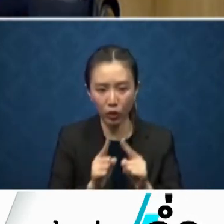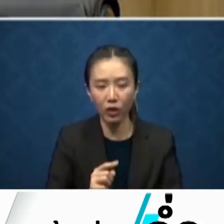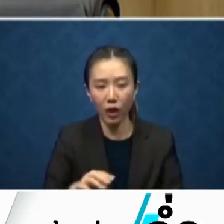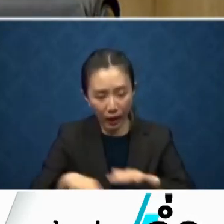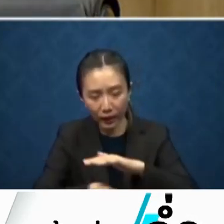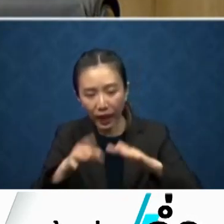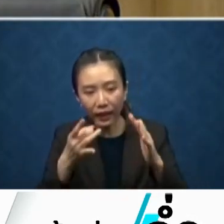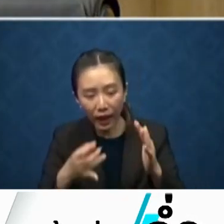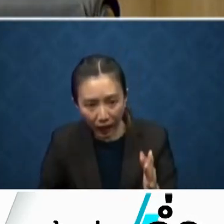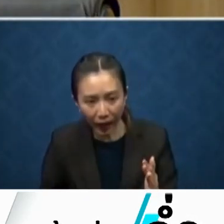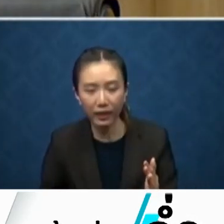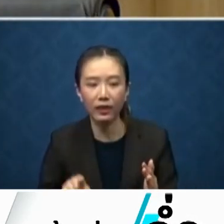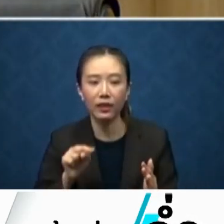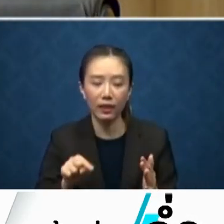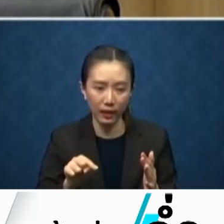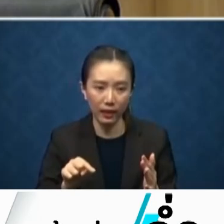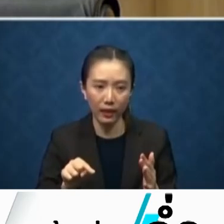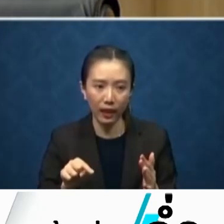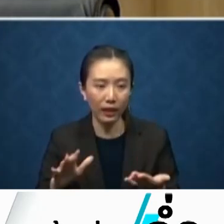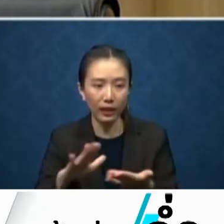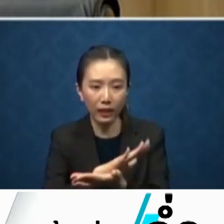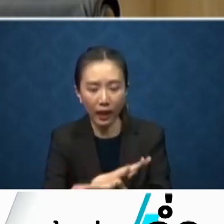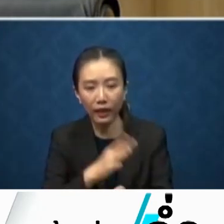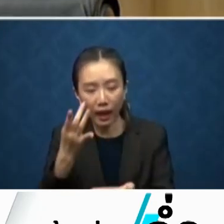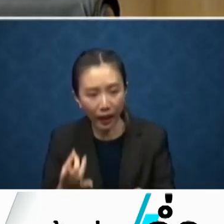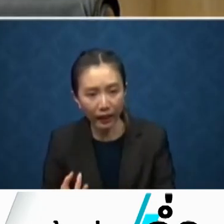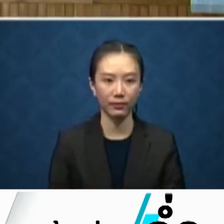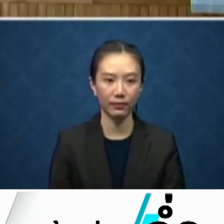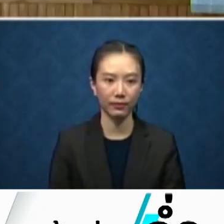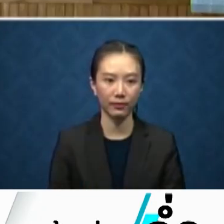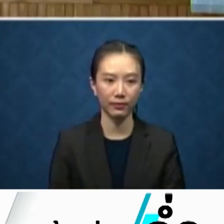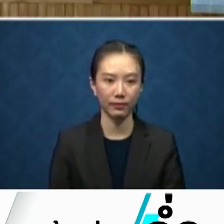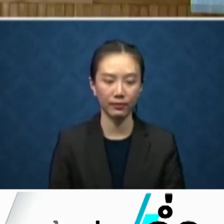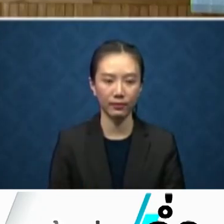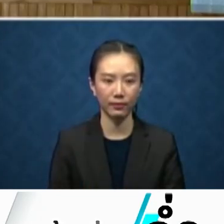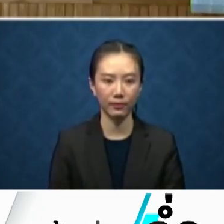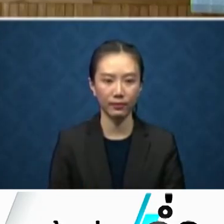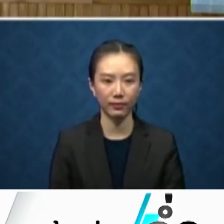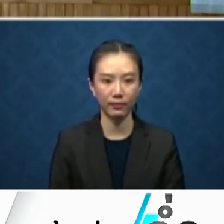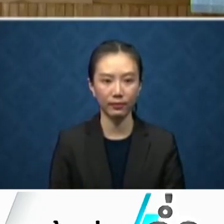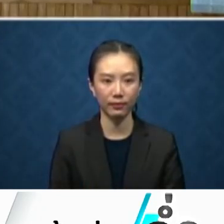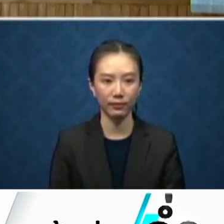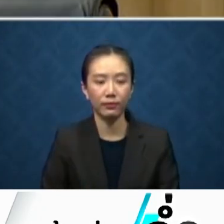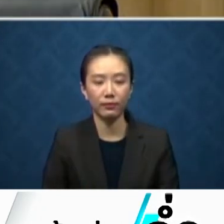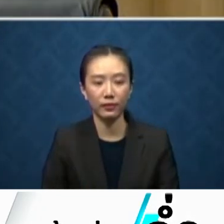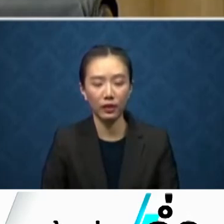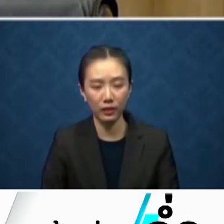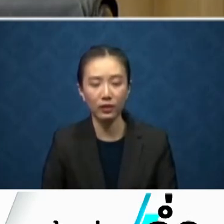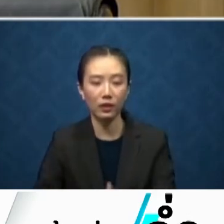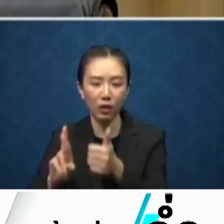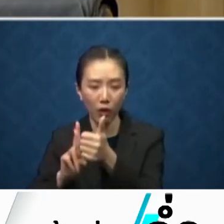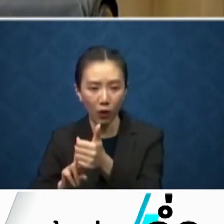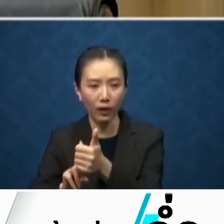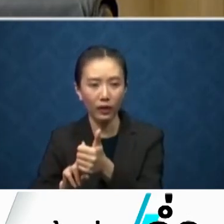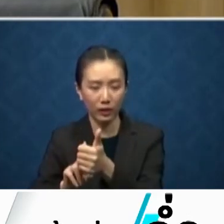หลักฐาน 1 2 3 4ในอุปกิจทำผิดผมจะยกมือเป็นคนนแรกให้ออกไม้จับให้เลยครับอืขณะที่มีสวบางส่วนก็